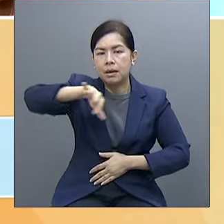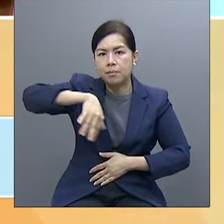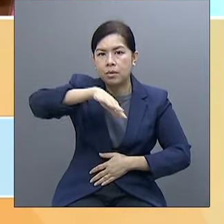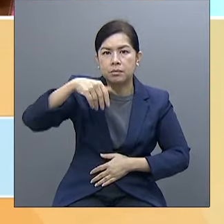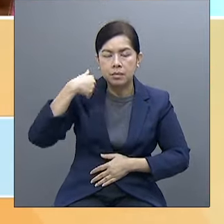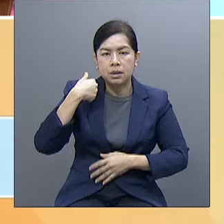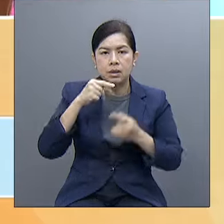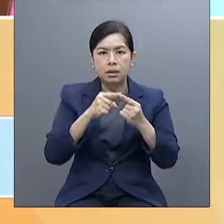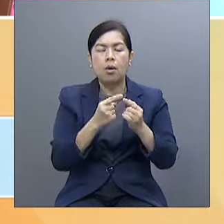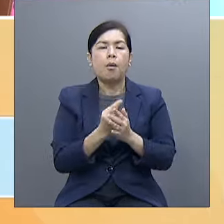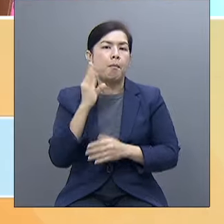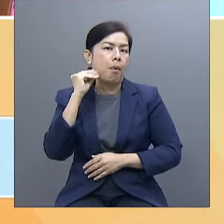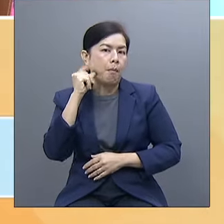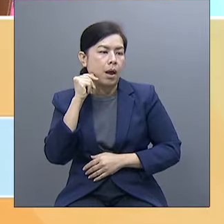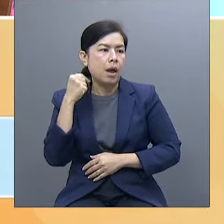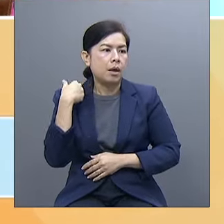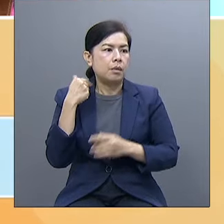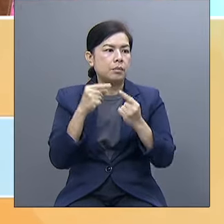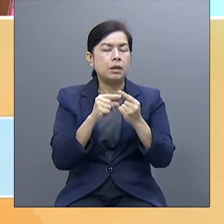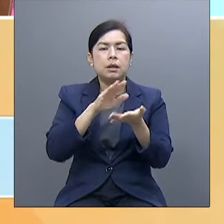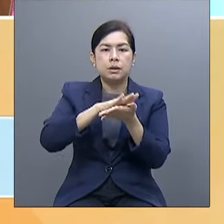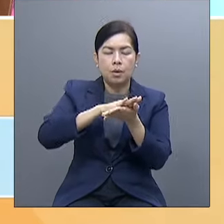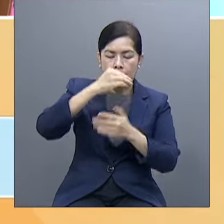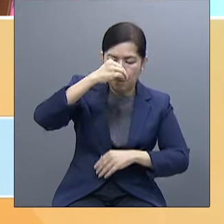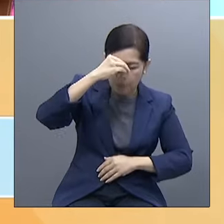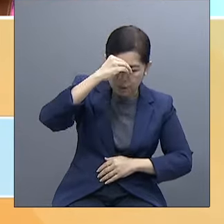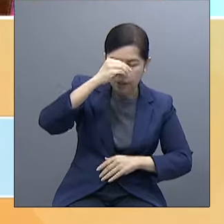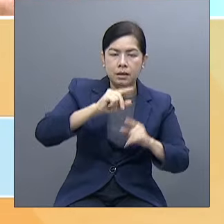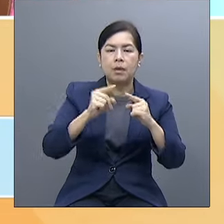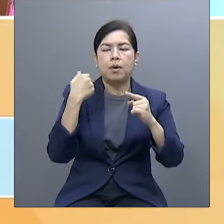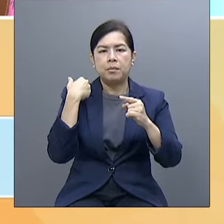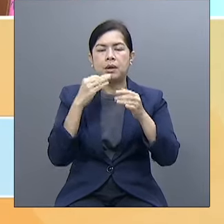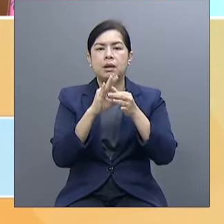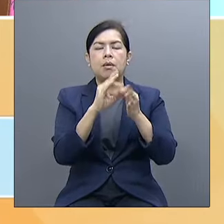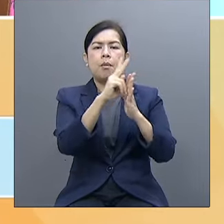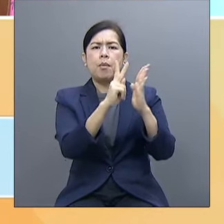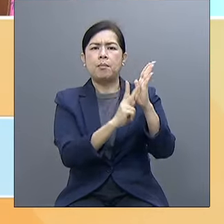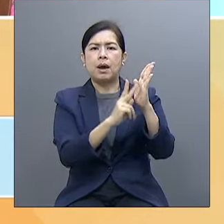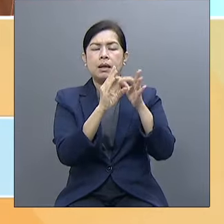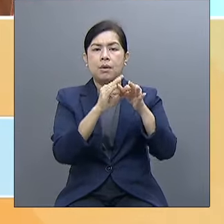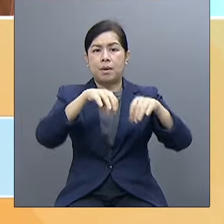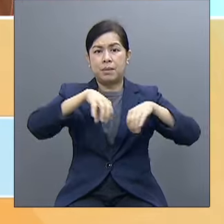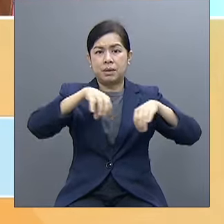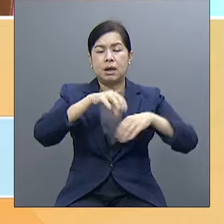งเรียนแต่ว่ามันยังมีโครงสร้างกฎหมายใหญ่ๆรวมทั้งการจัดการของรัฐ